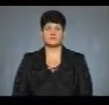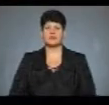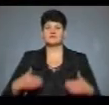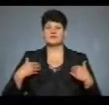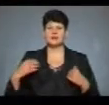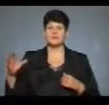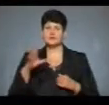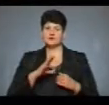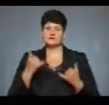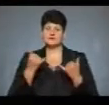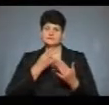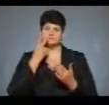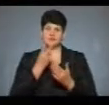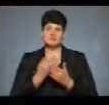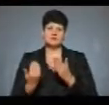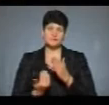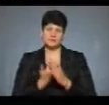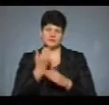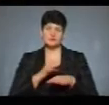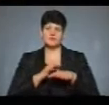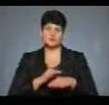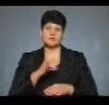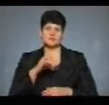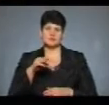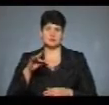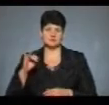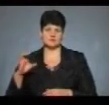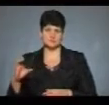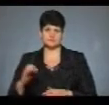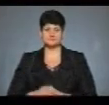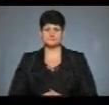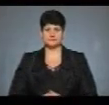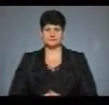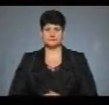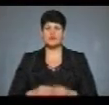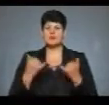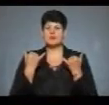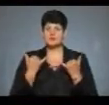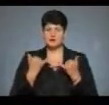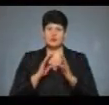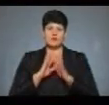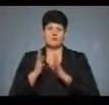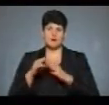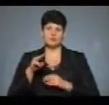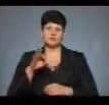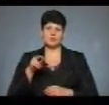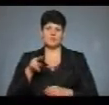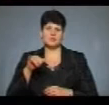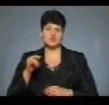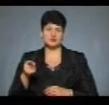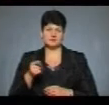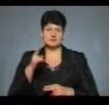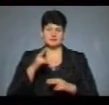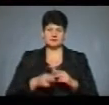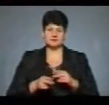Вітаю усіх, хто зараз з нами. Ви дивитеся новини, і я ведуча Соломія Струс. Сьогодні в парку Топільче Тернополя завершують